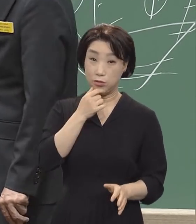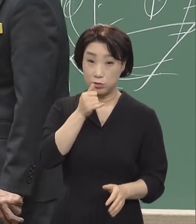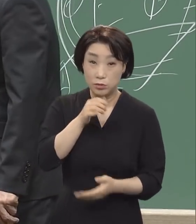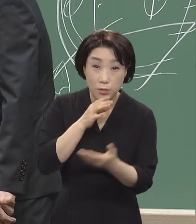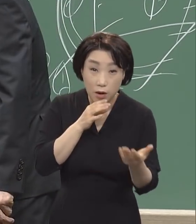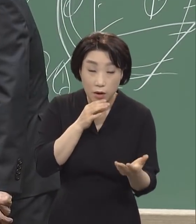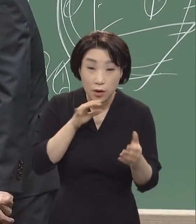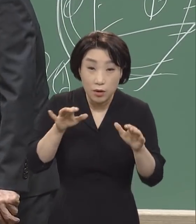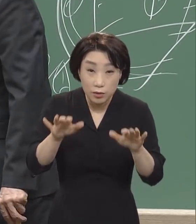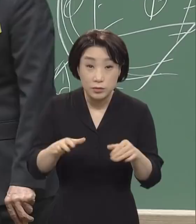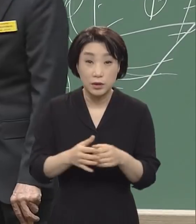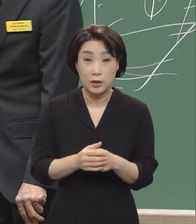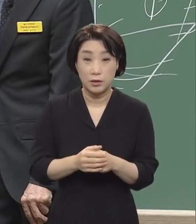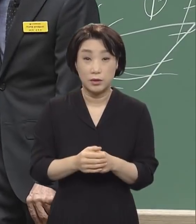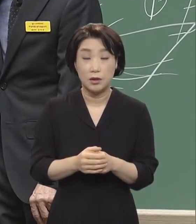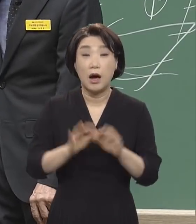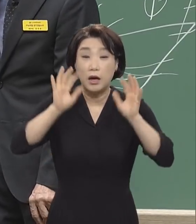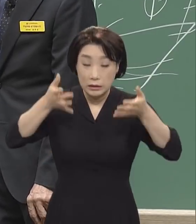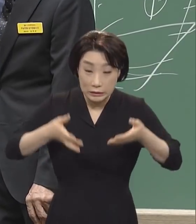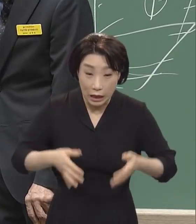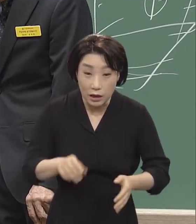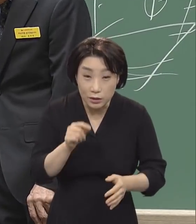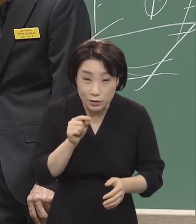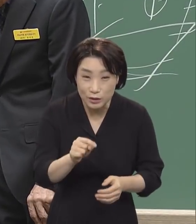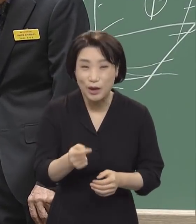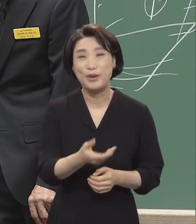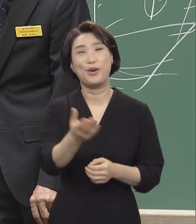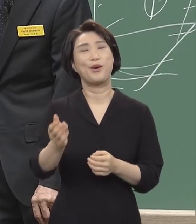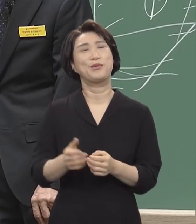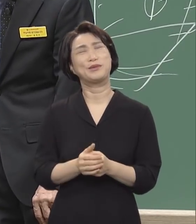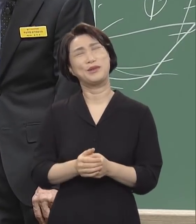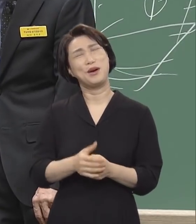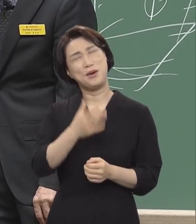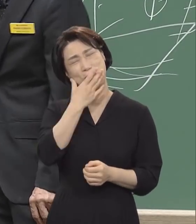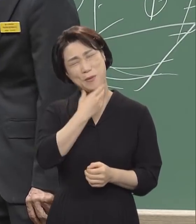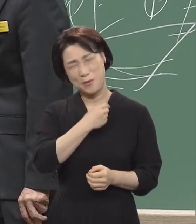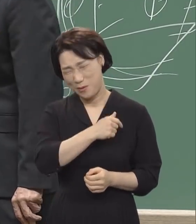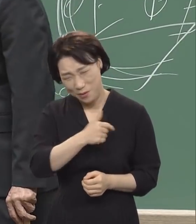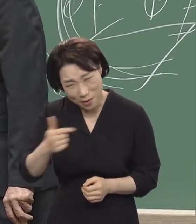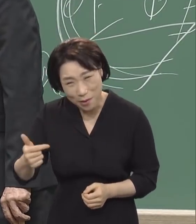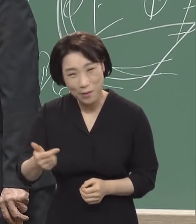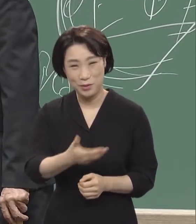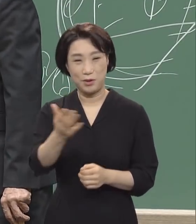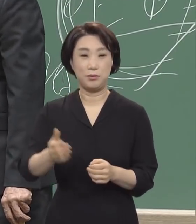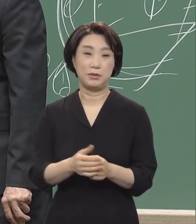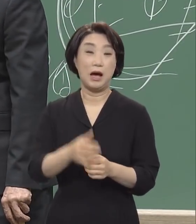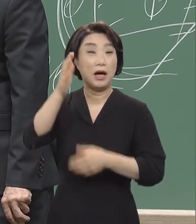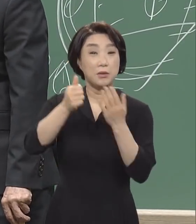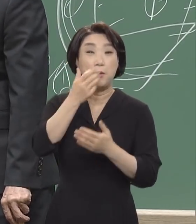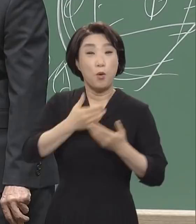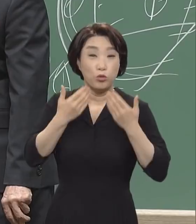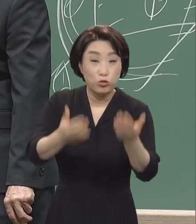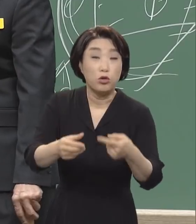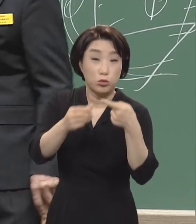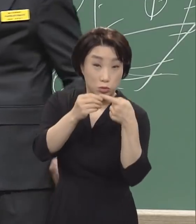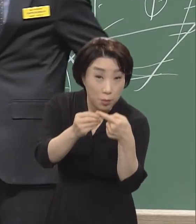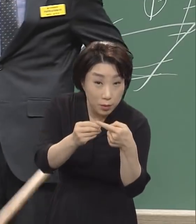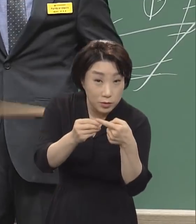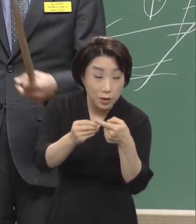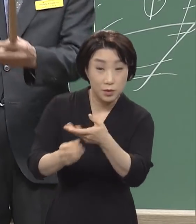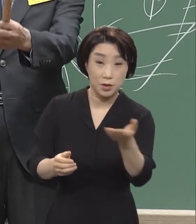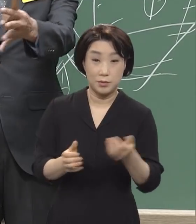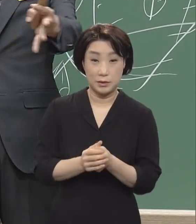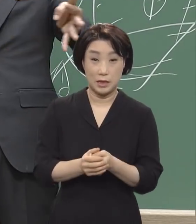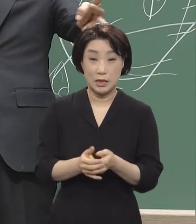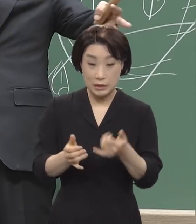그런데 아기 낳는 것이 얼마나 축복이냐. 첫 번째 복이에요. 하나님이 주신 복. 여러분 그래서